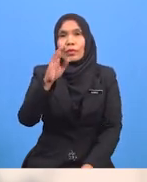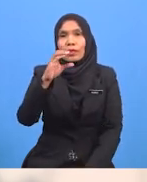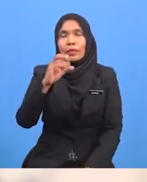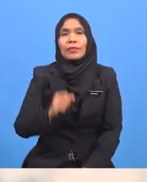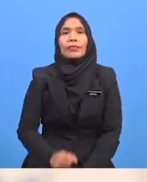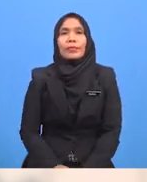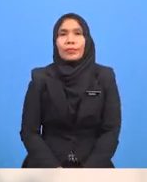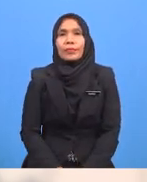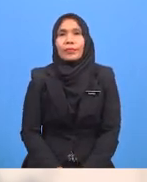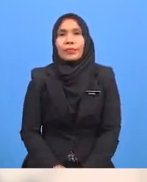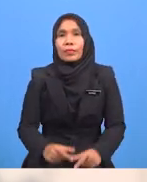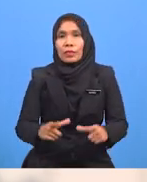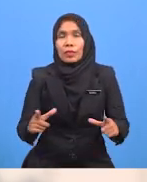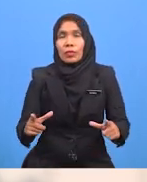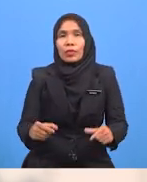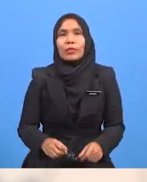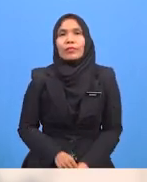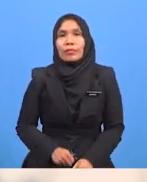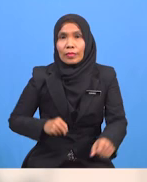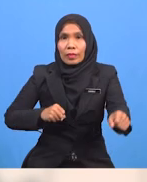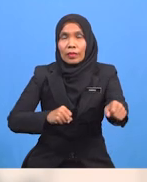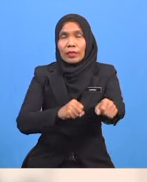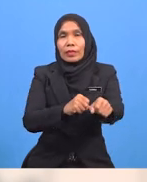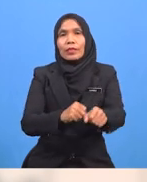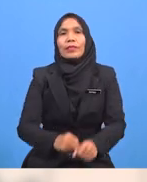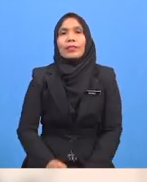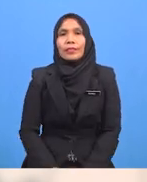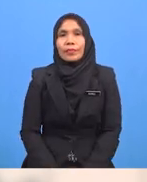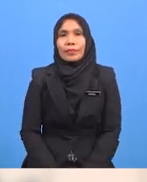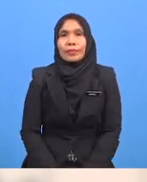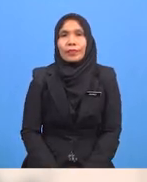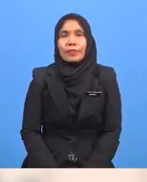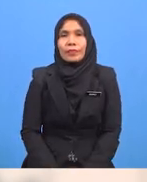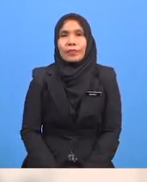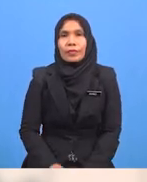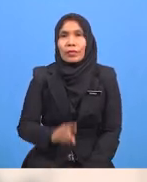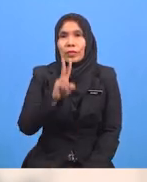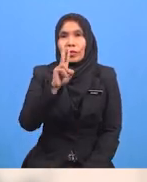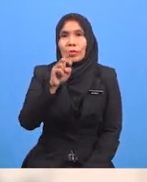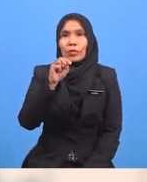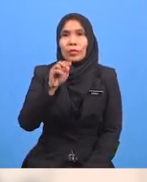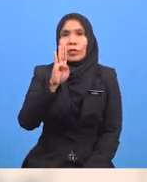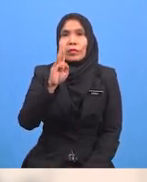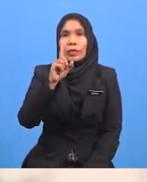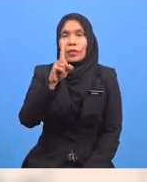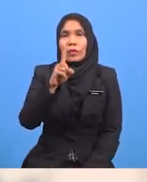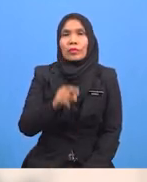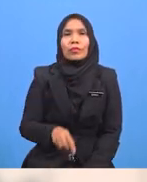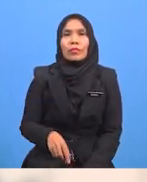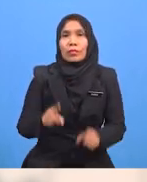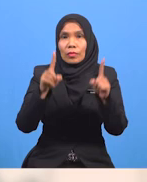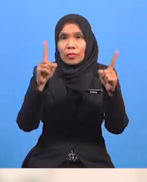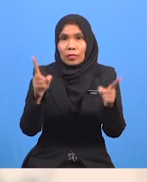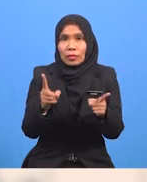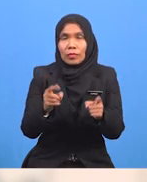Hai luas segitiga sama dengan puncak puasa2 bagi hasil darat 20241 kurungan